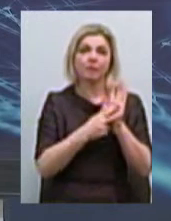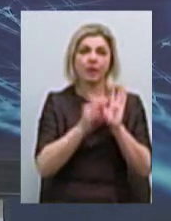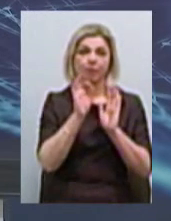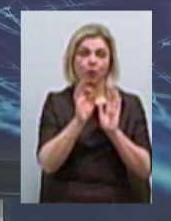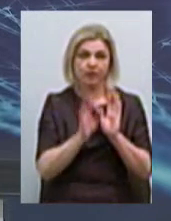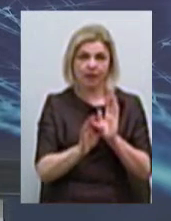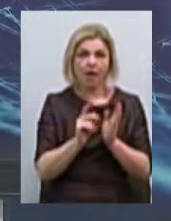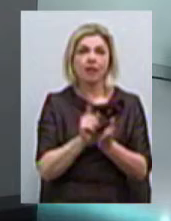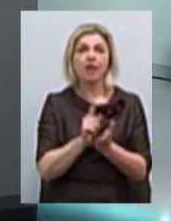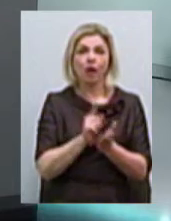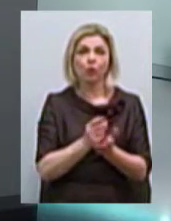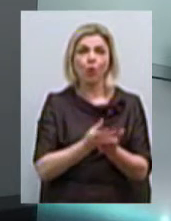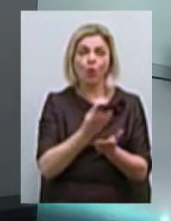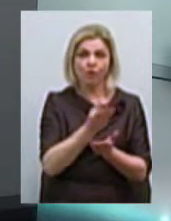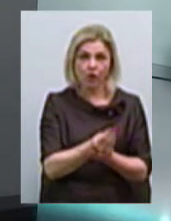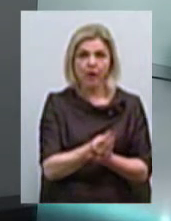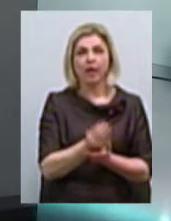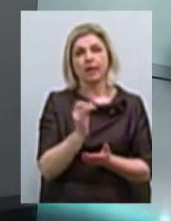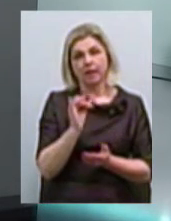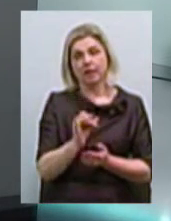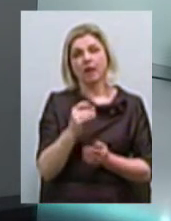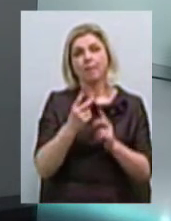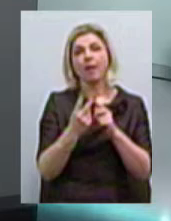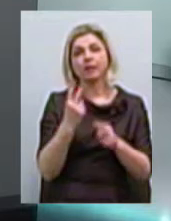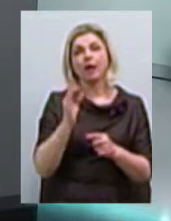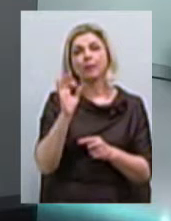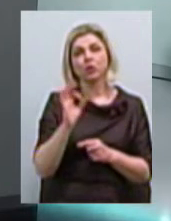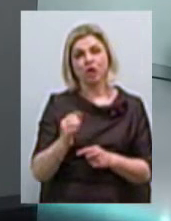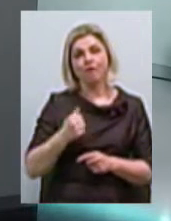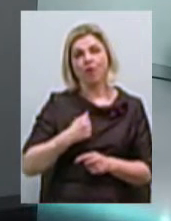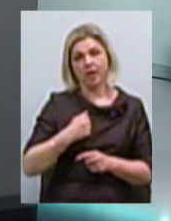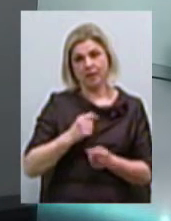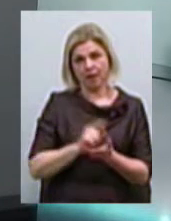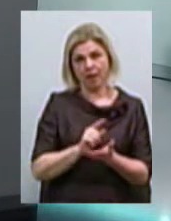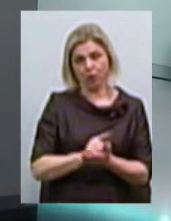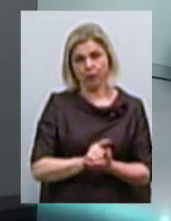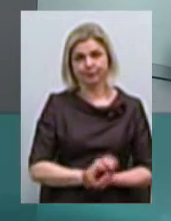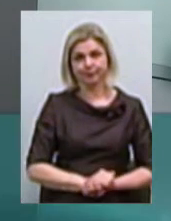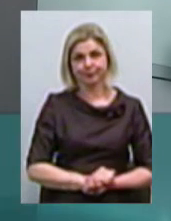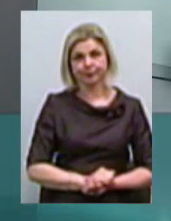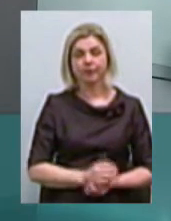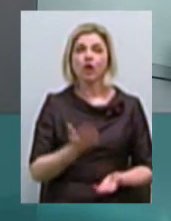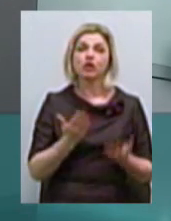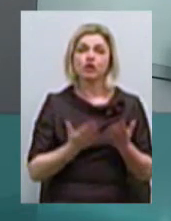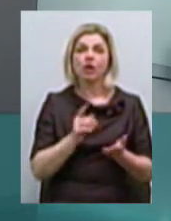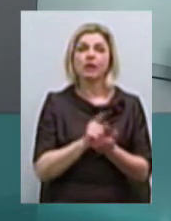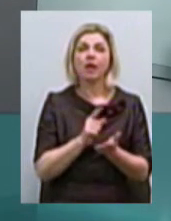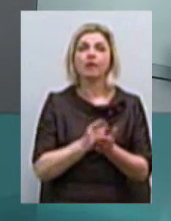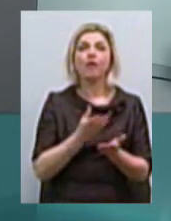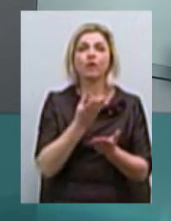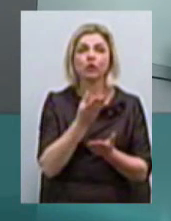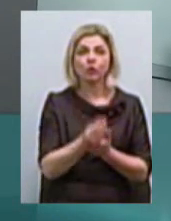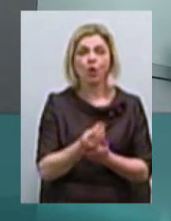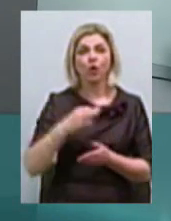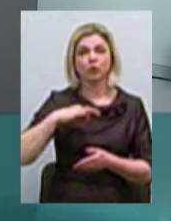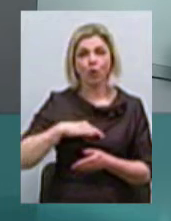18% – це податок на доходи фізичних осіб, та 1,5% – це військовий збір. Чи оподатковується ПДФО дохід у